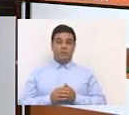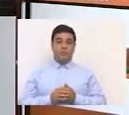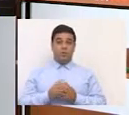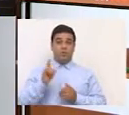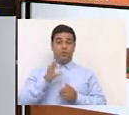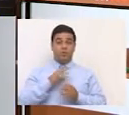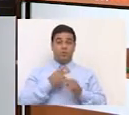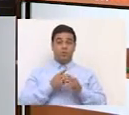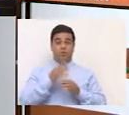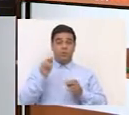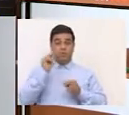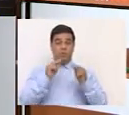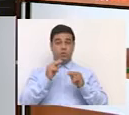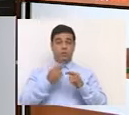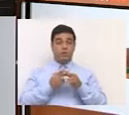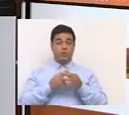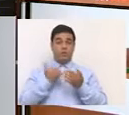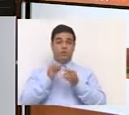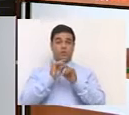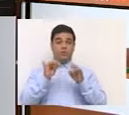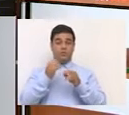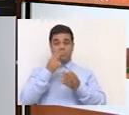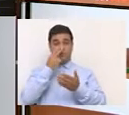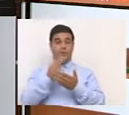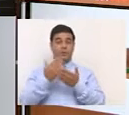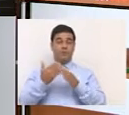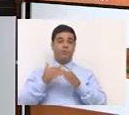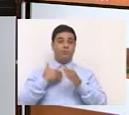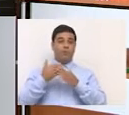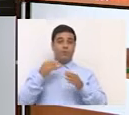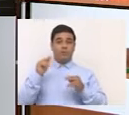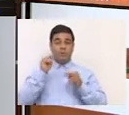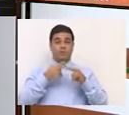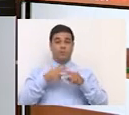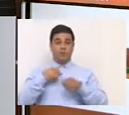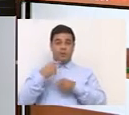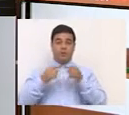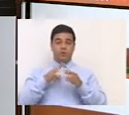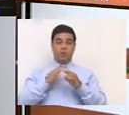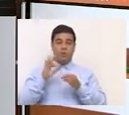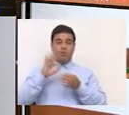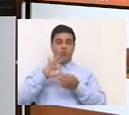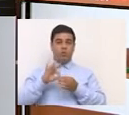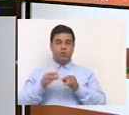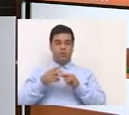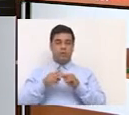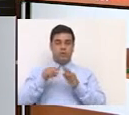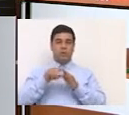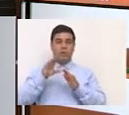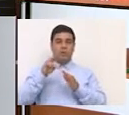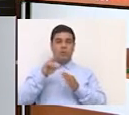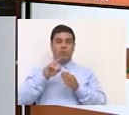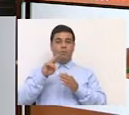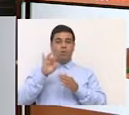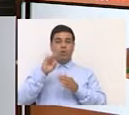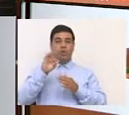Что мы выучили раньше? Посмотрите. На прошлом занятии мы говорили о сложно сочиненных предложениях.